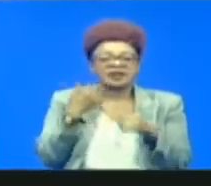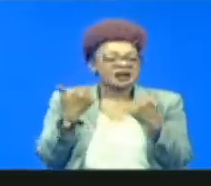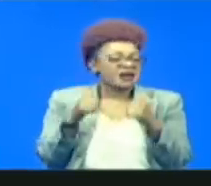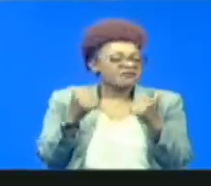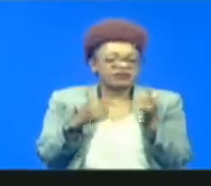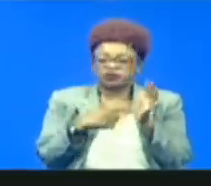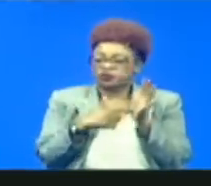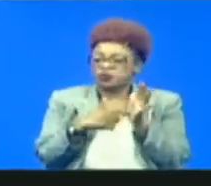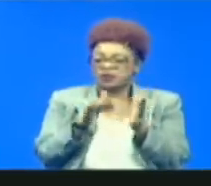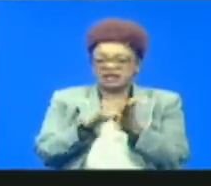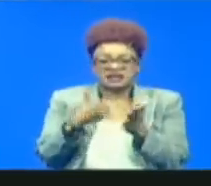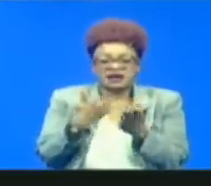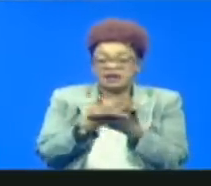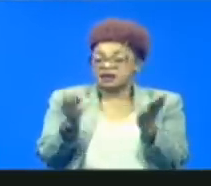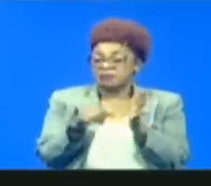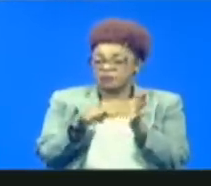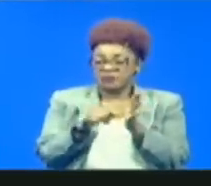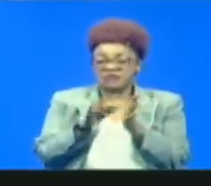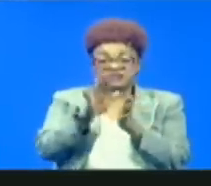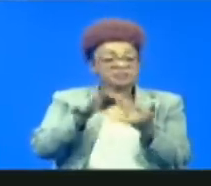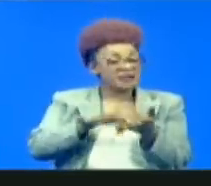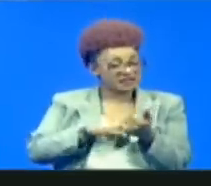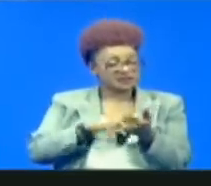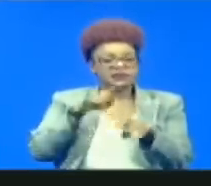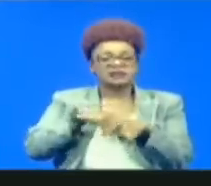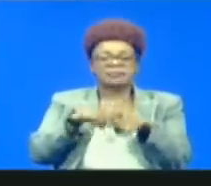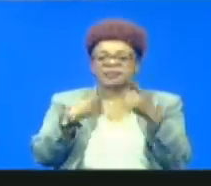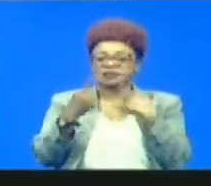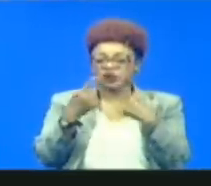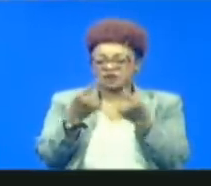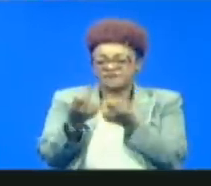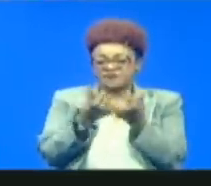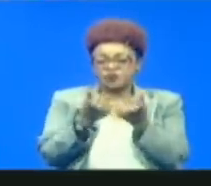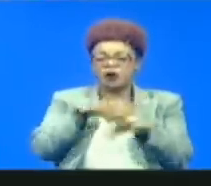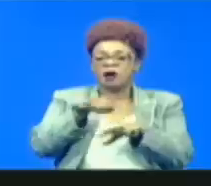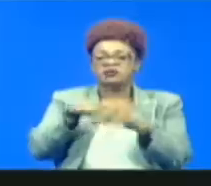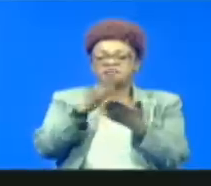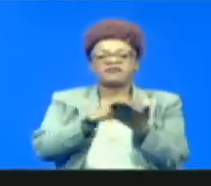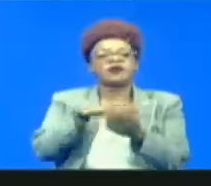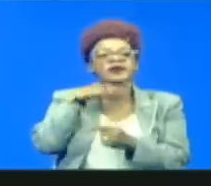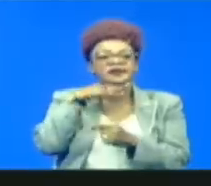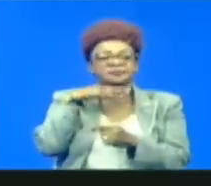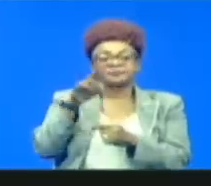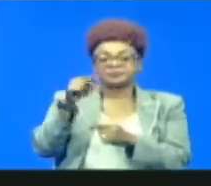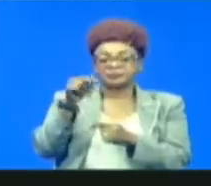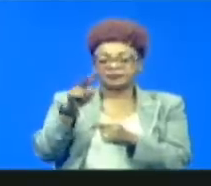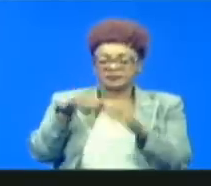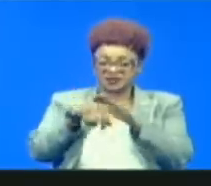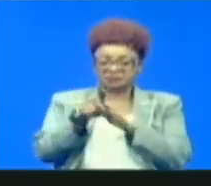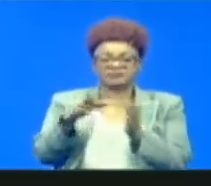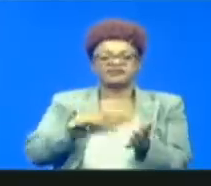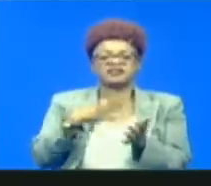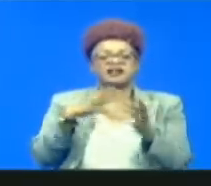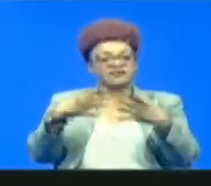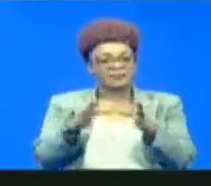dalili ya kuwa alikuwa na shida yoyote katika ndoa yake walipozungumza naye saa chache kabla ya kifo chake. NTV ilizuru familia hiyo